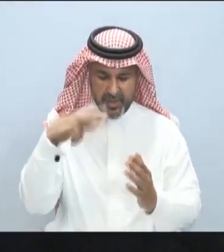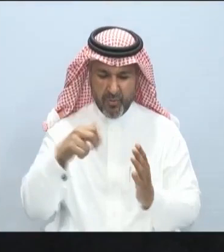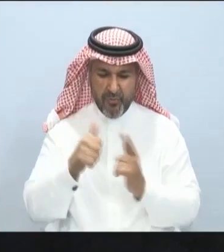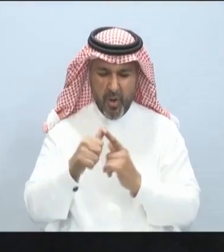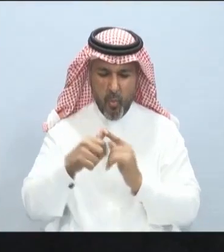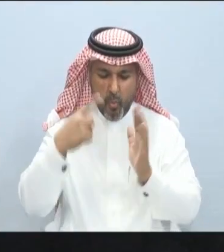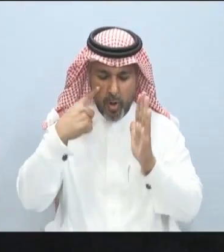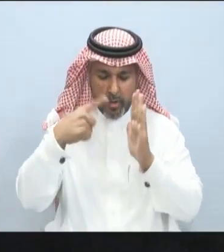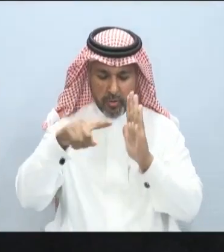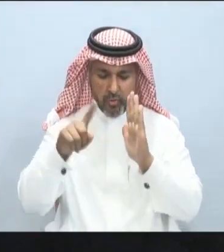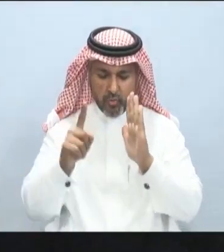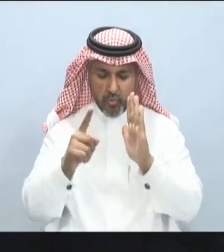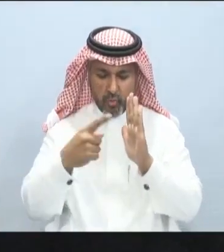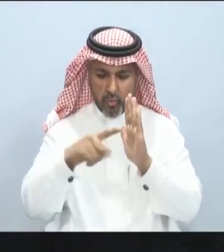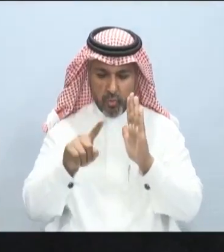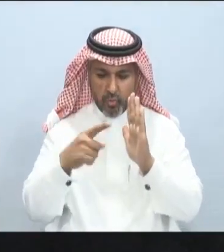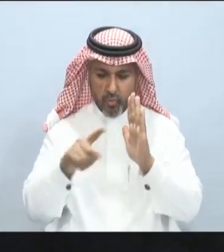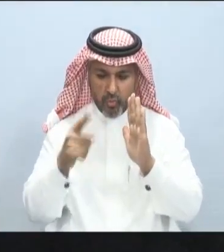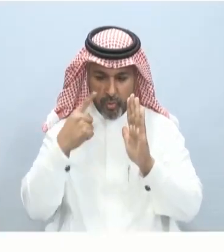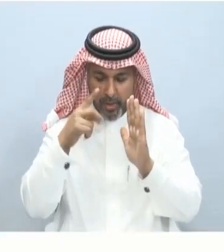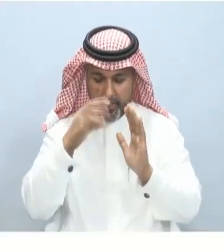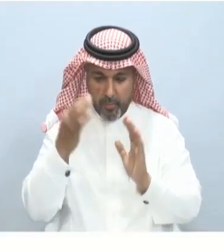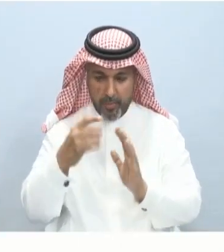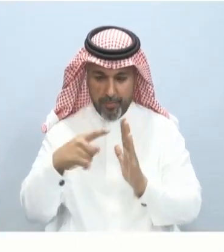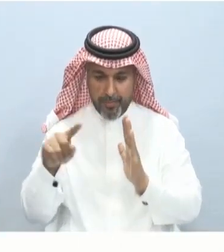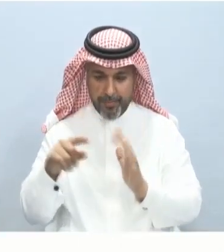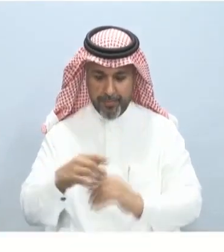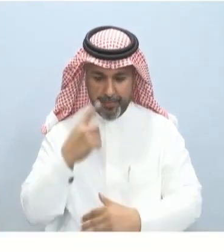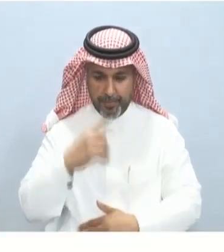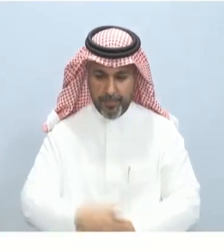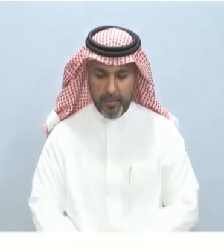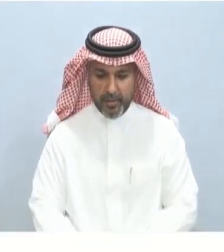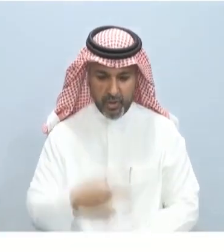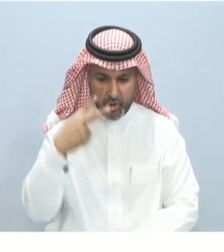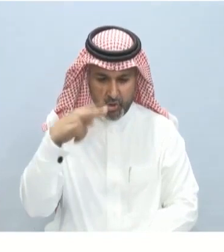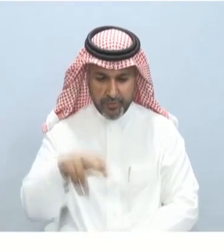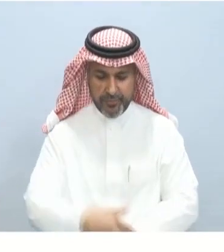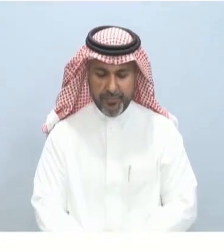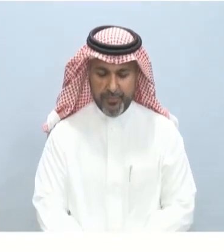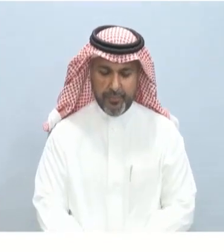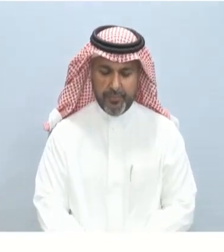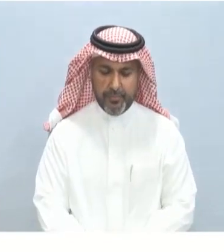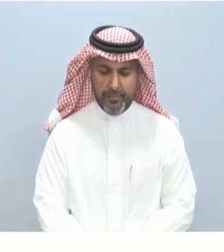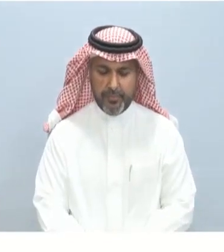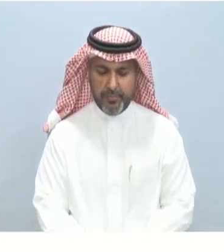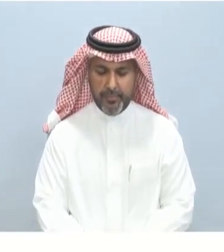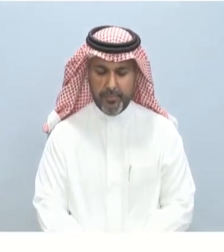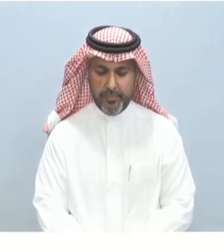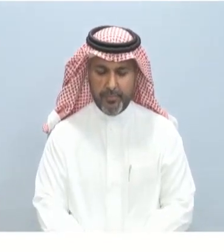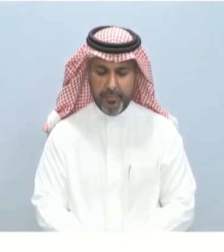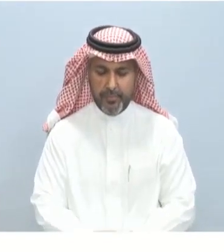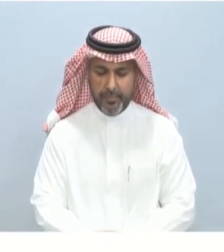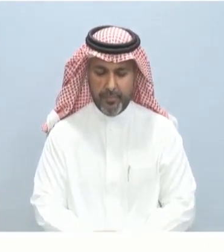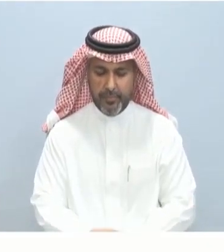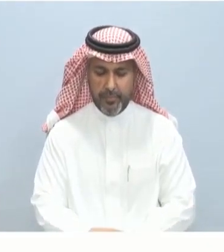تحققها حتى نعتبره مربعا كاملا لنرى الان هذا المثال حدد ما اذا كانت ثلاثيه الحدود تشكل مربعا